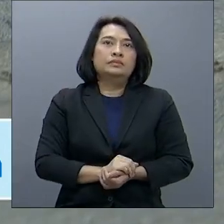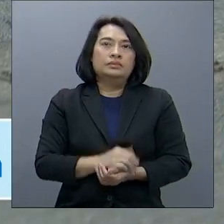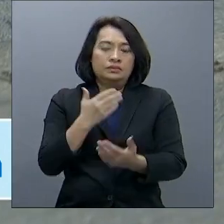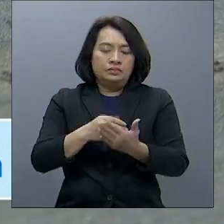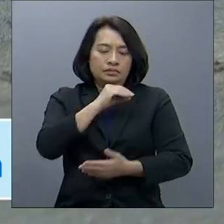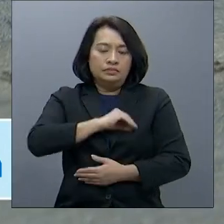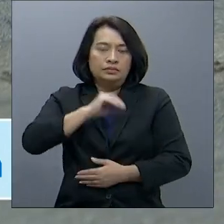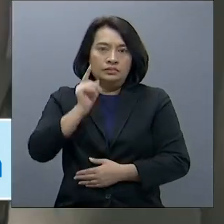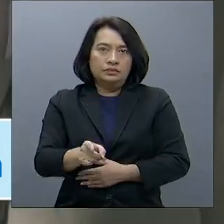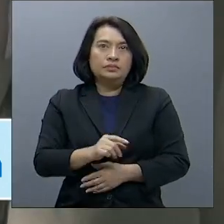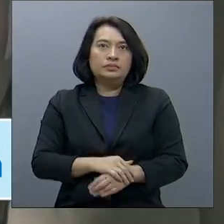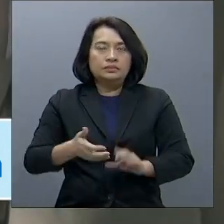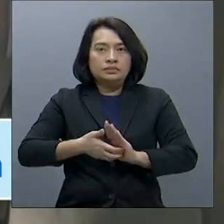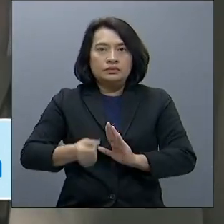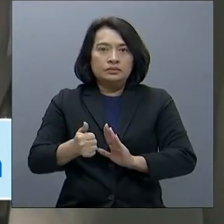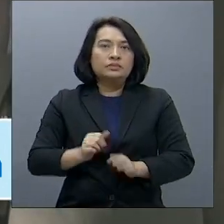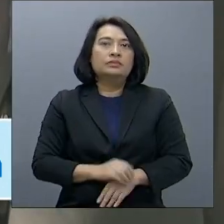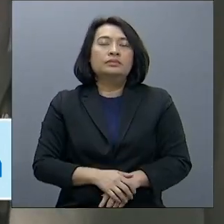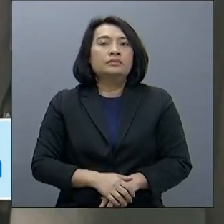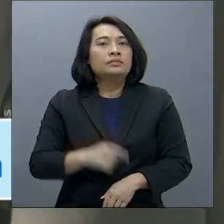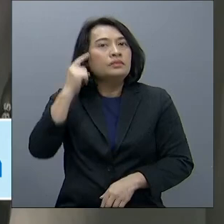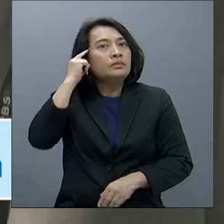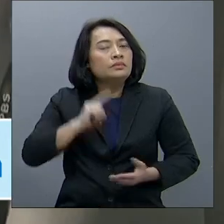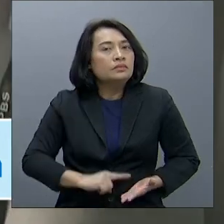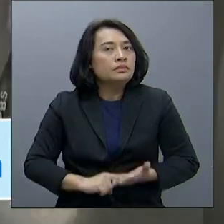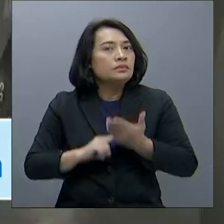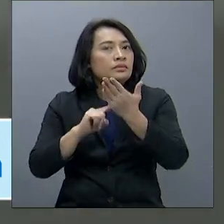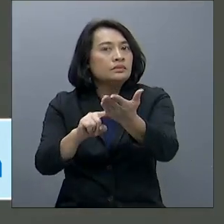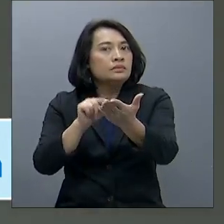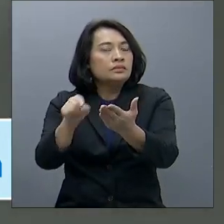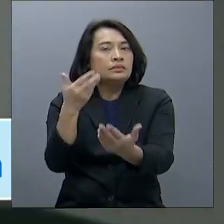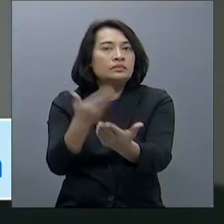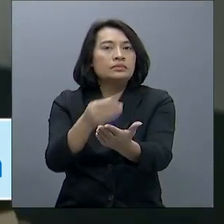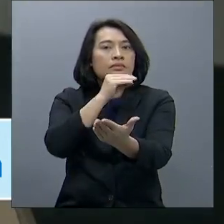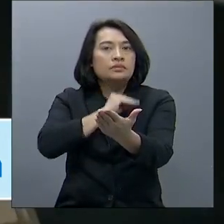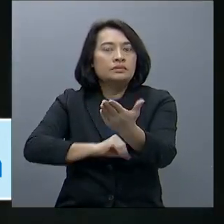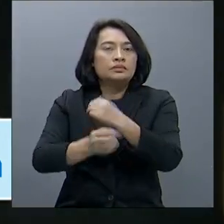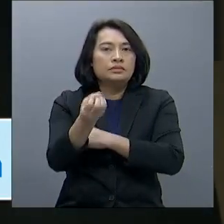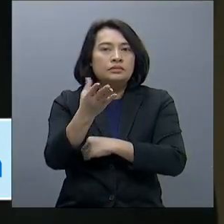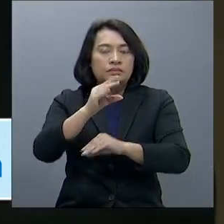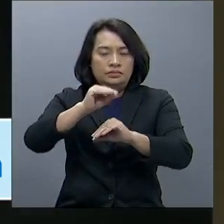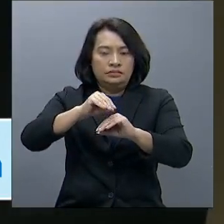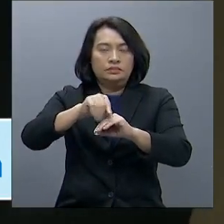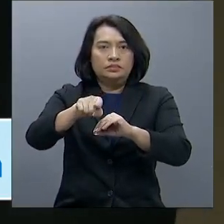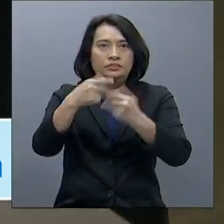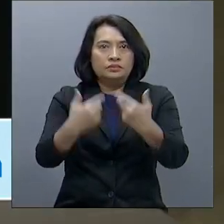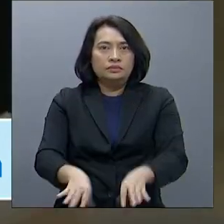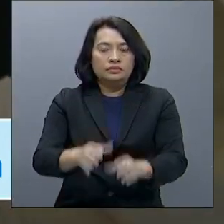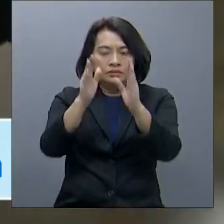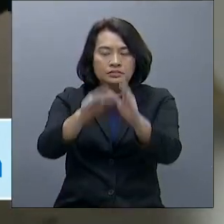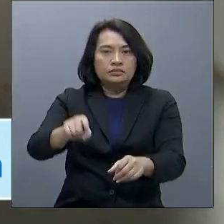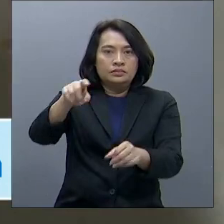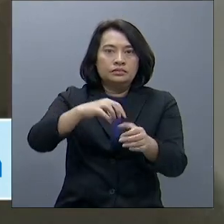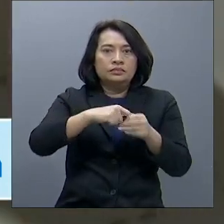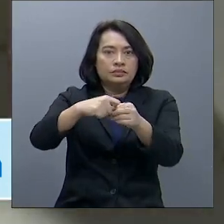และก็ถอนเงินได้จึงได้มีการเสนอการลงทุนที่ได้รับเงินปันผลที่สูงขึ้นพร้อมกับดึงผู้เสียหายเข้ากลุ่ม